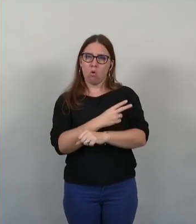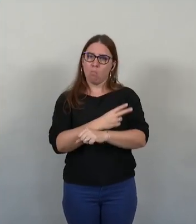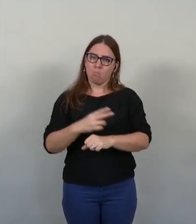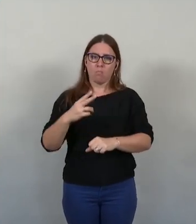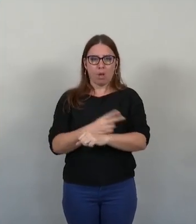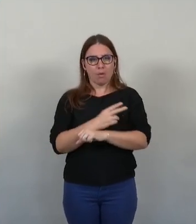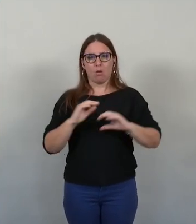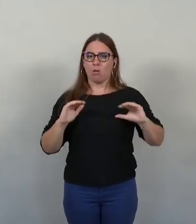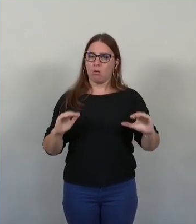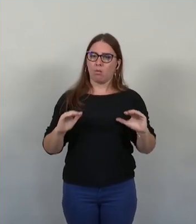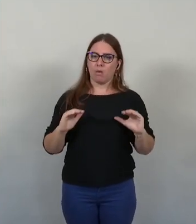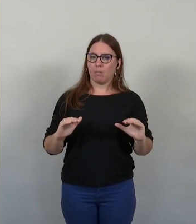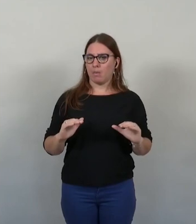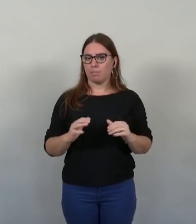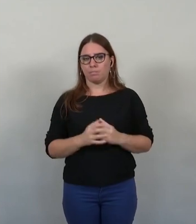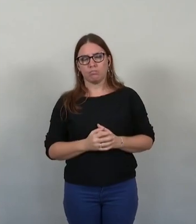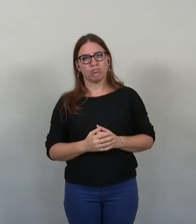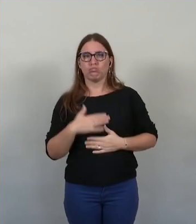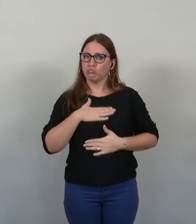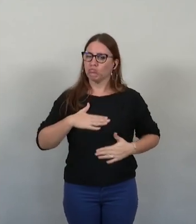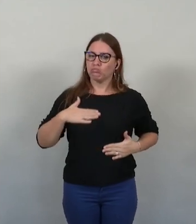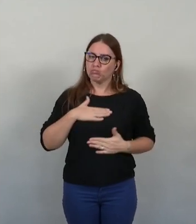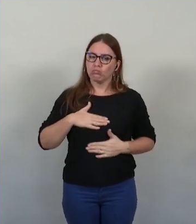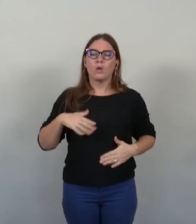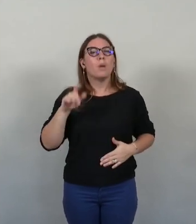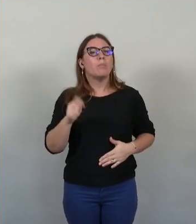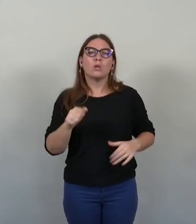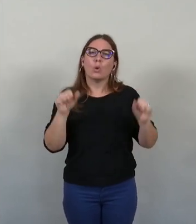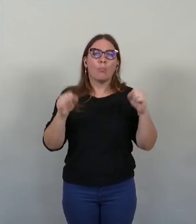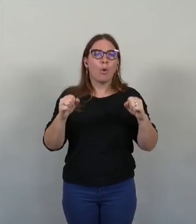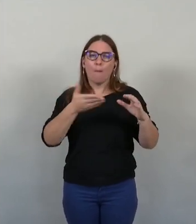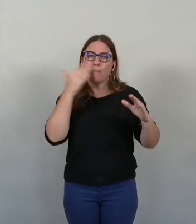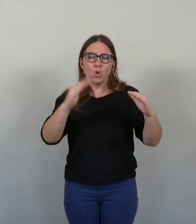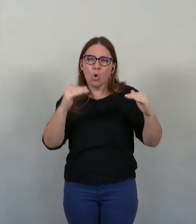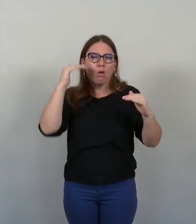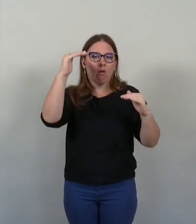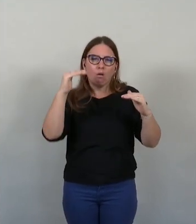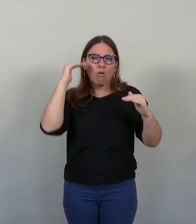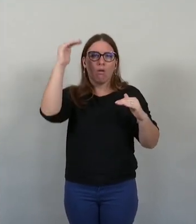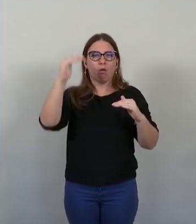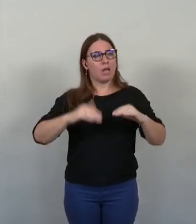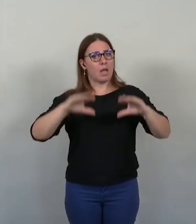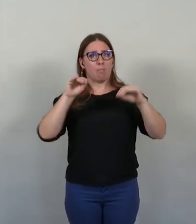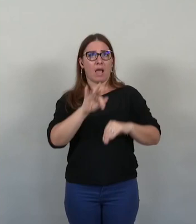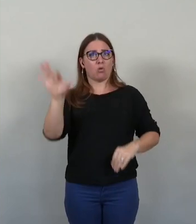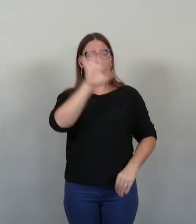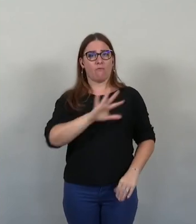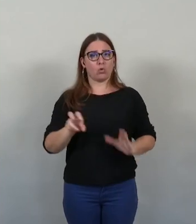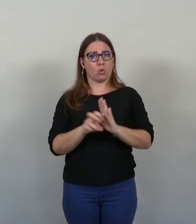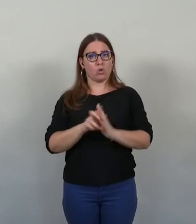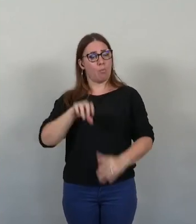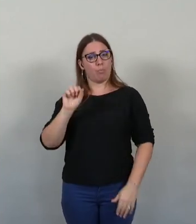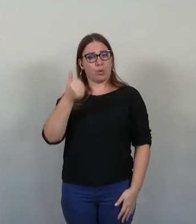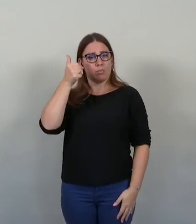le plutôt satisfaisant même si on peut toujours respérer mieux et ça nous place premier en France en en terme de